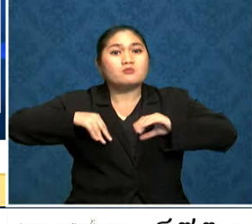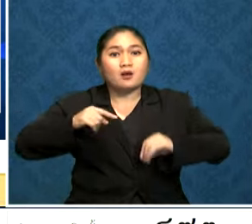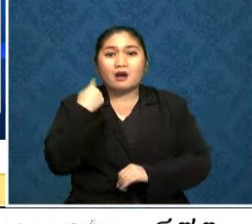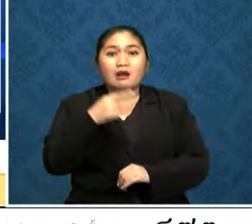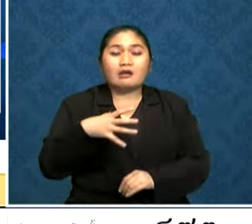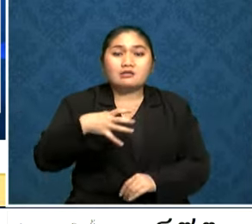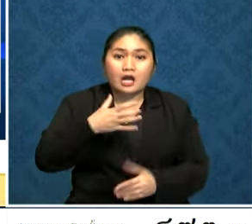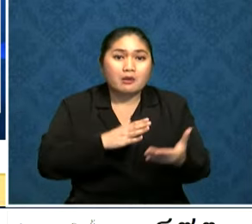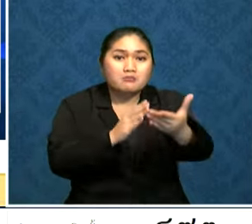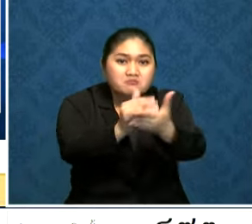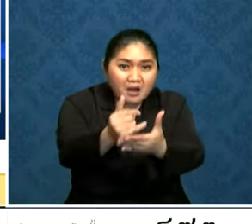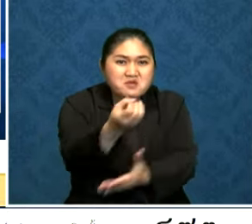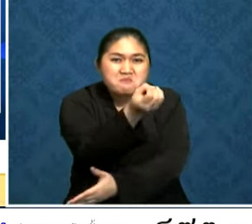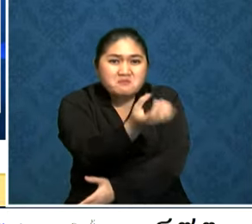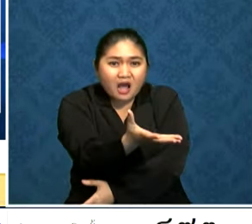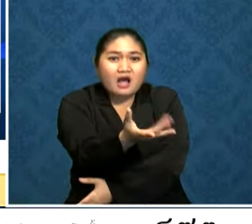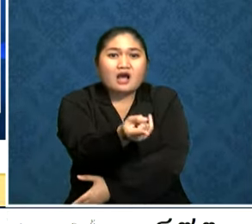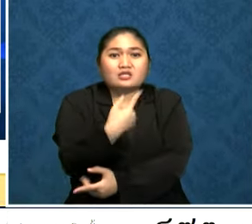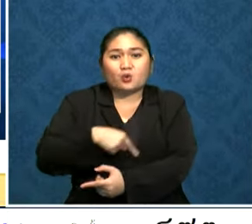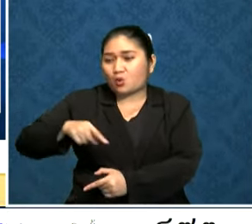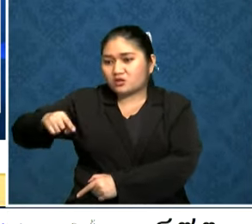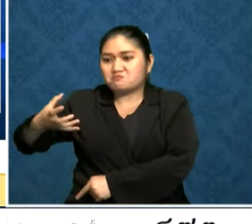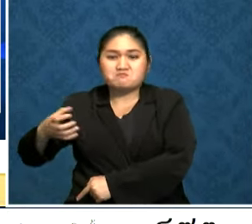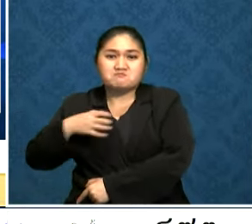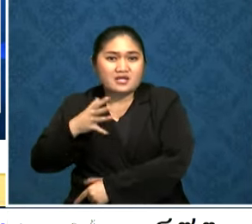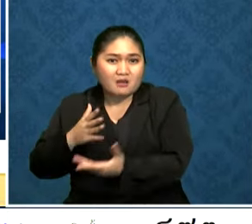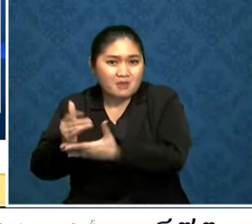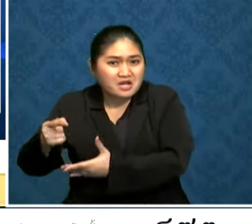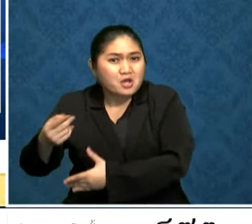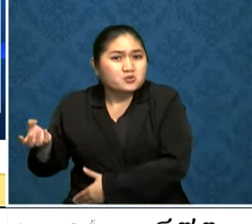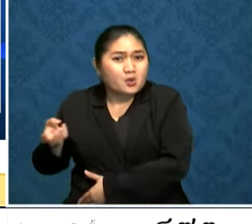ากให้ประชามติผ่